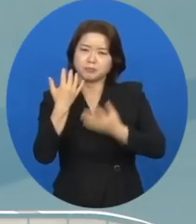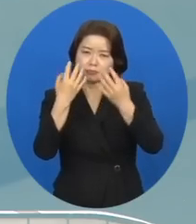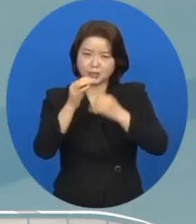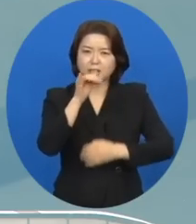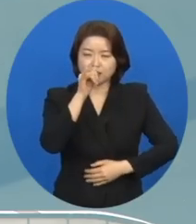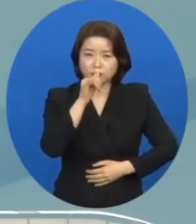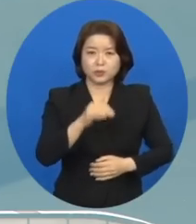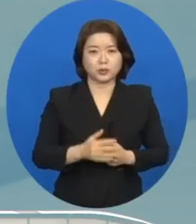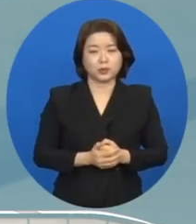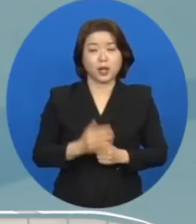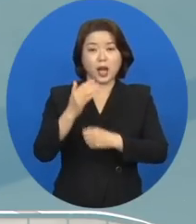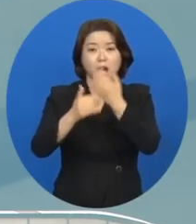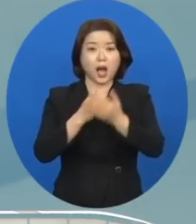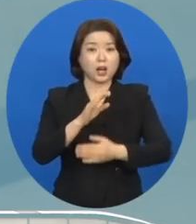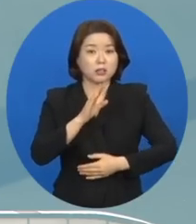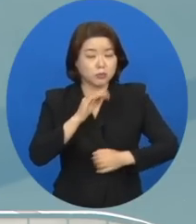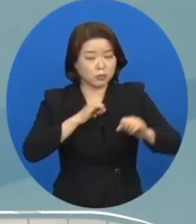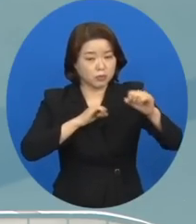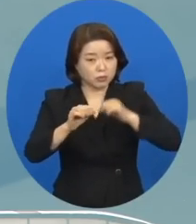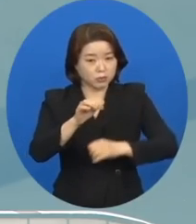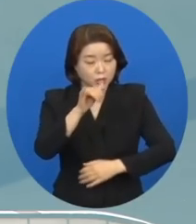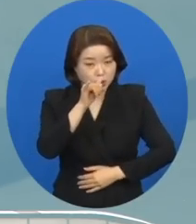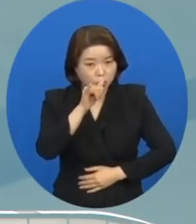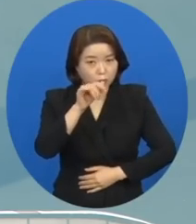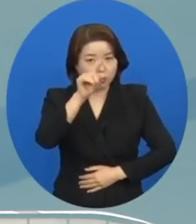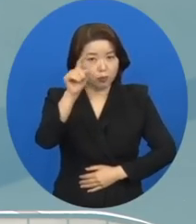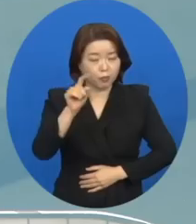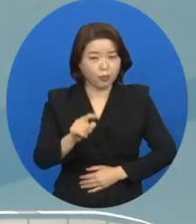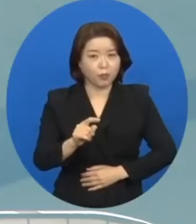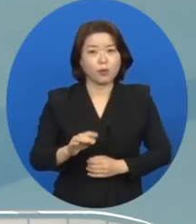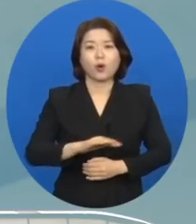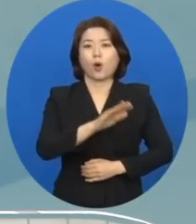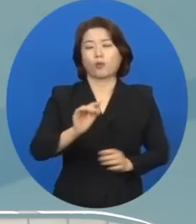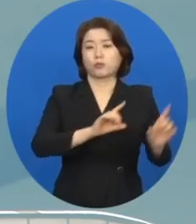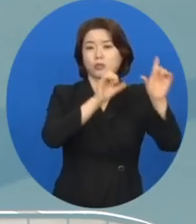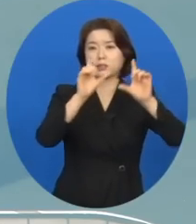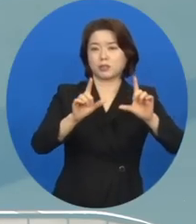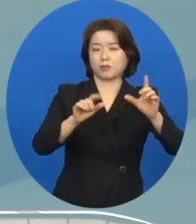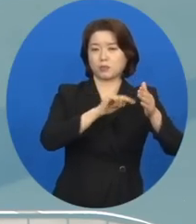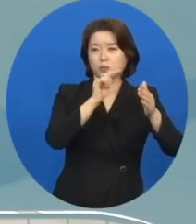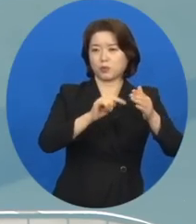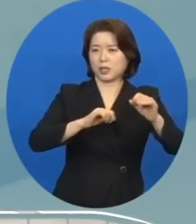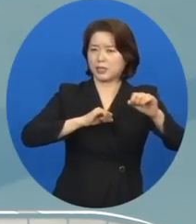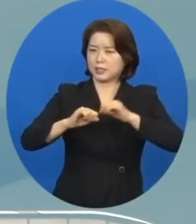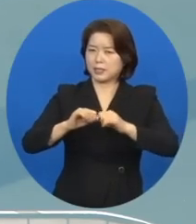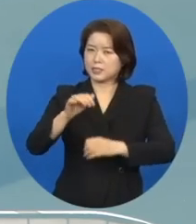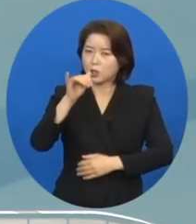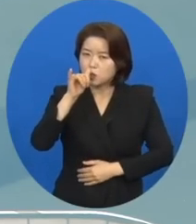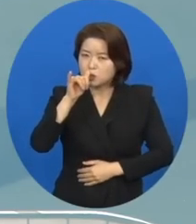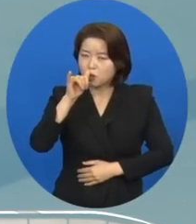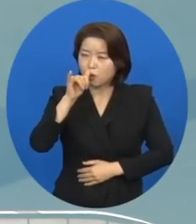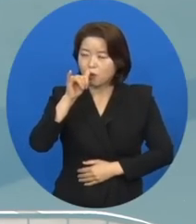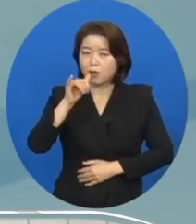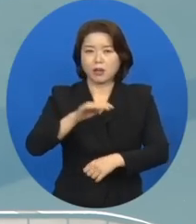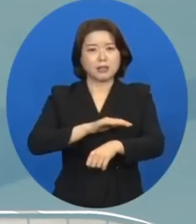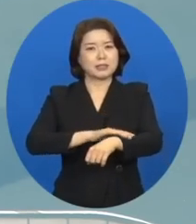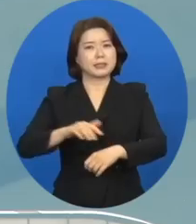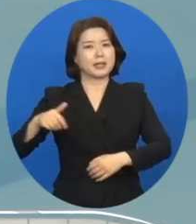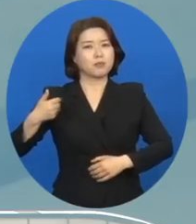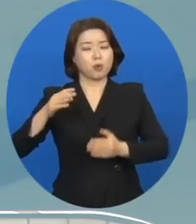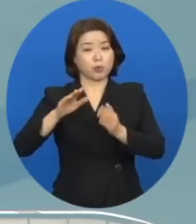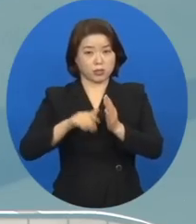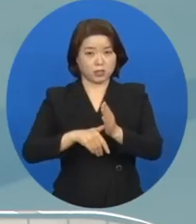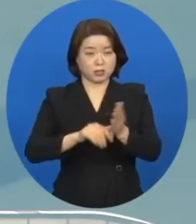많이 있습니다. 하나님이 정말 역사하시는가, 우리 삶 가운데 일하시는가, 그것이 잘 드러나지 않기